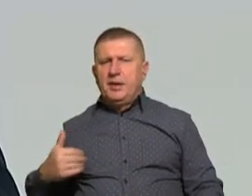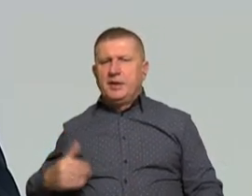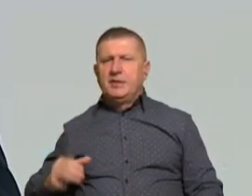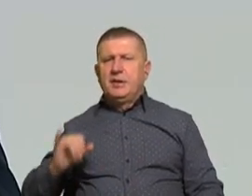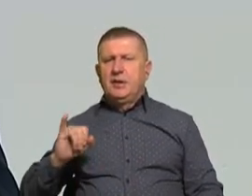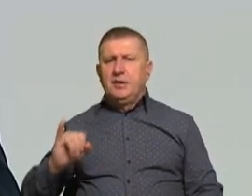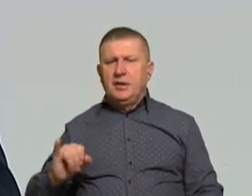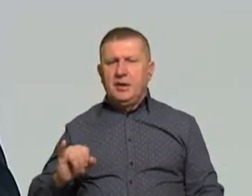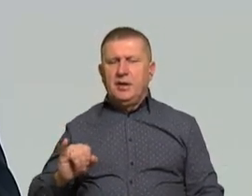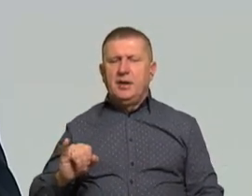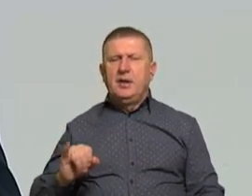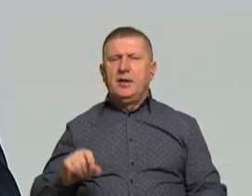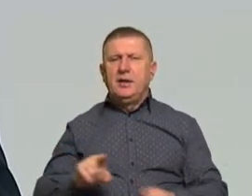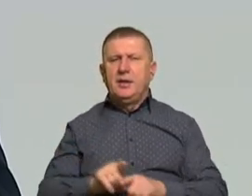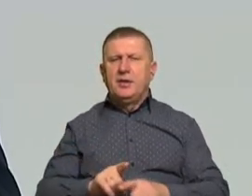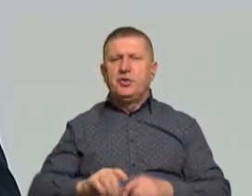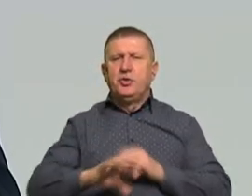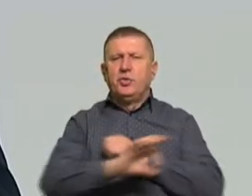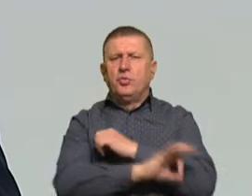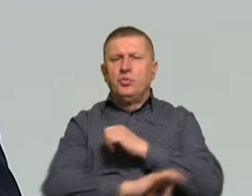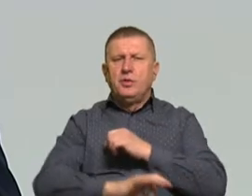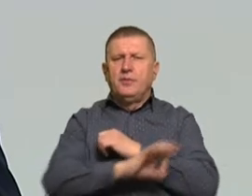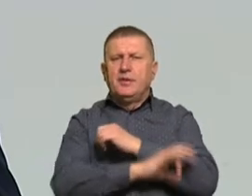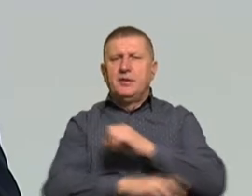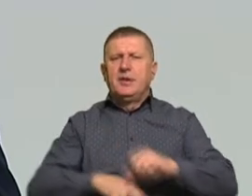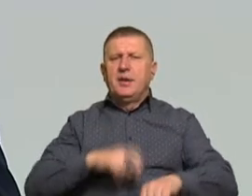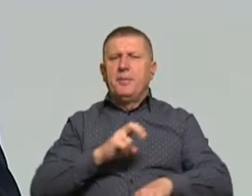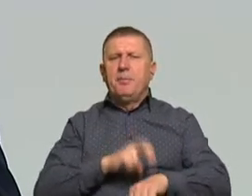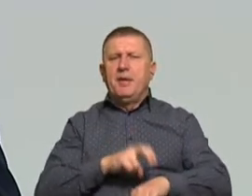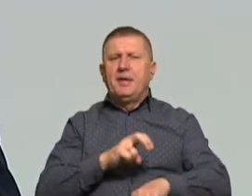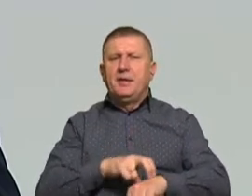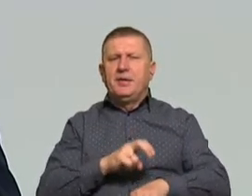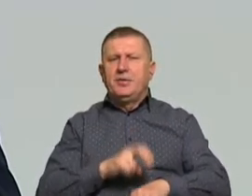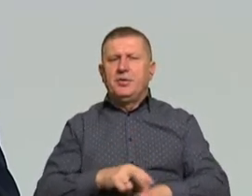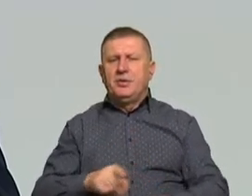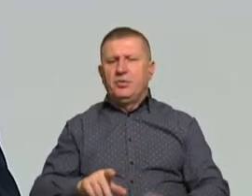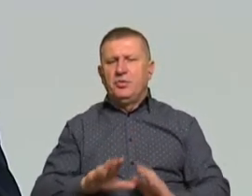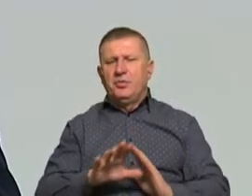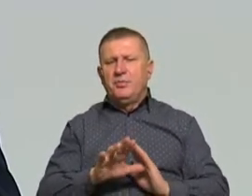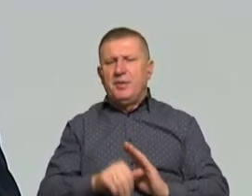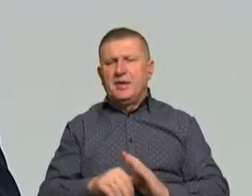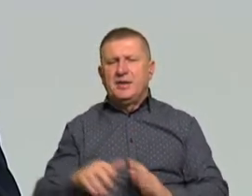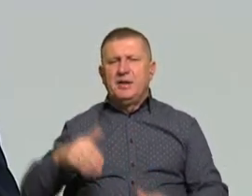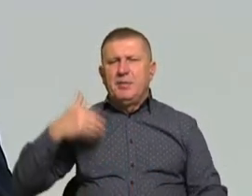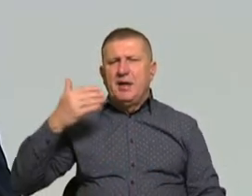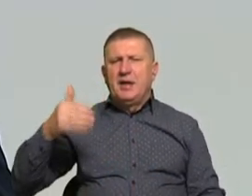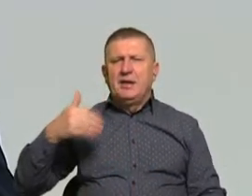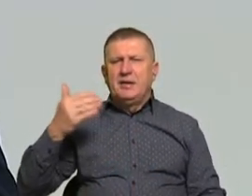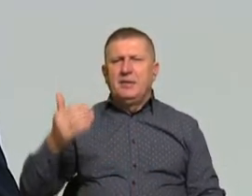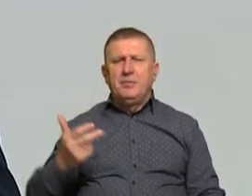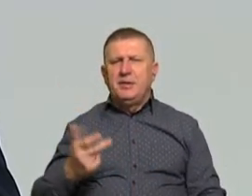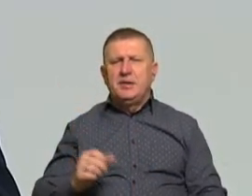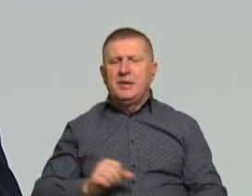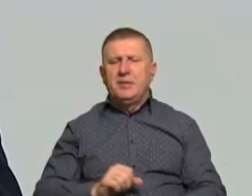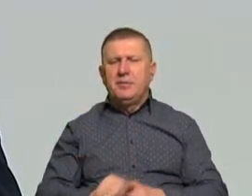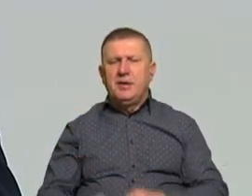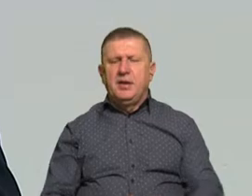i filii Uniwersytetu Medycznego, no ja bym nie nazwał naszego miasta miastem akademickim, dlatego